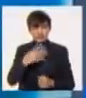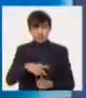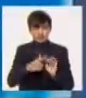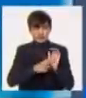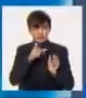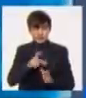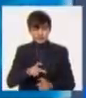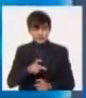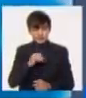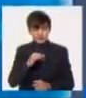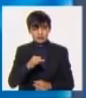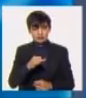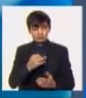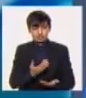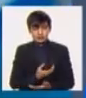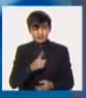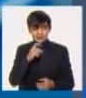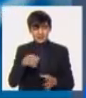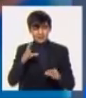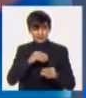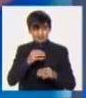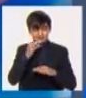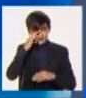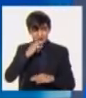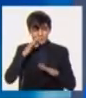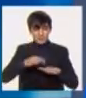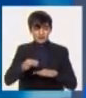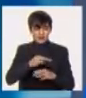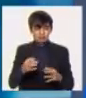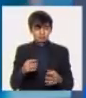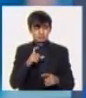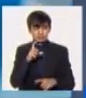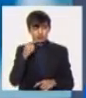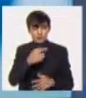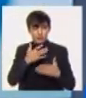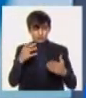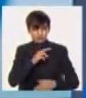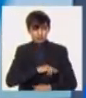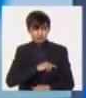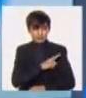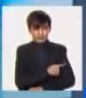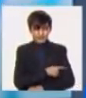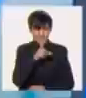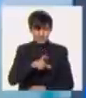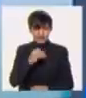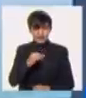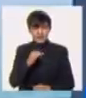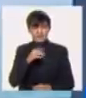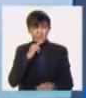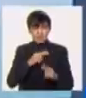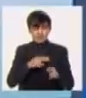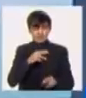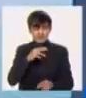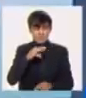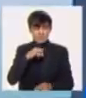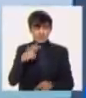347 пациентов. За жизни остальных по всей стране борются тысячи медицинских работников. Врачи, медсестры, санитары неделями